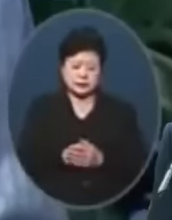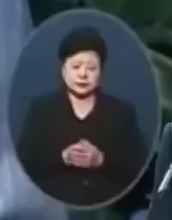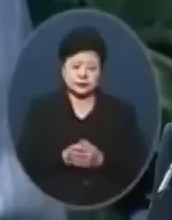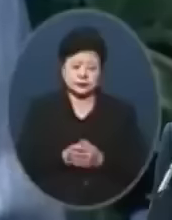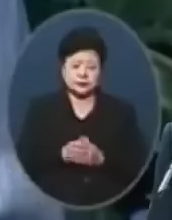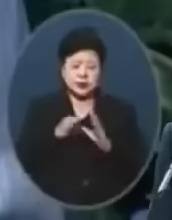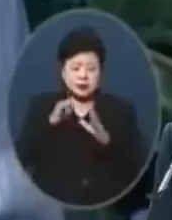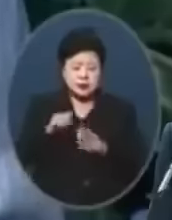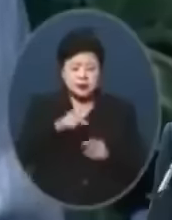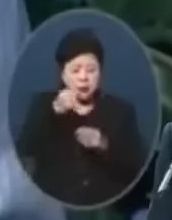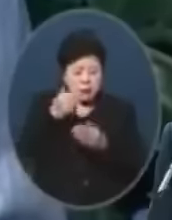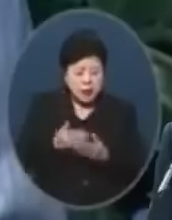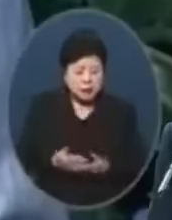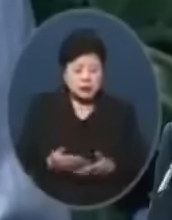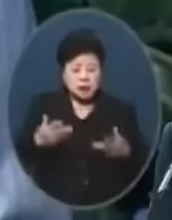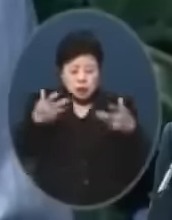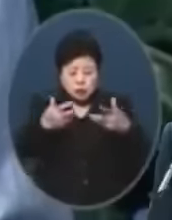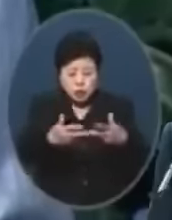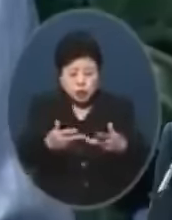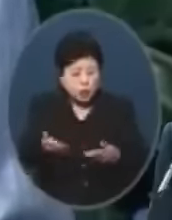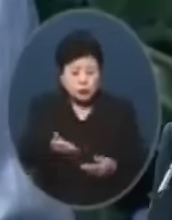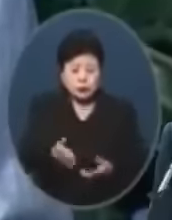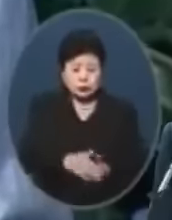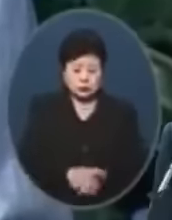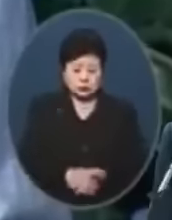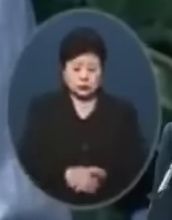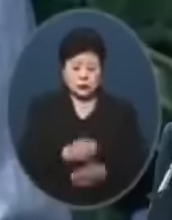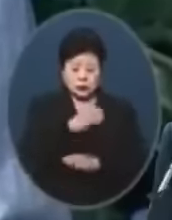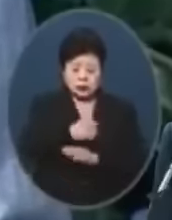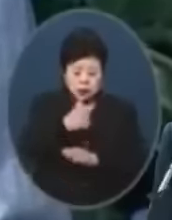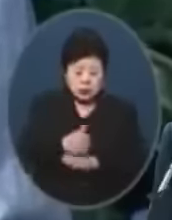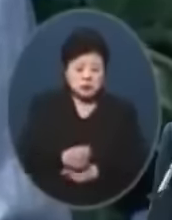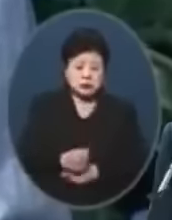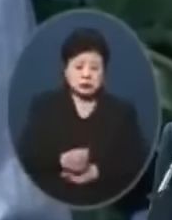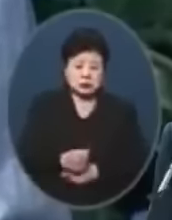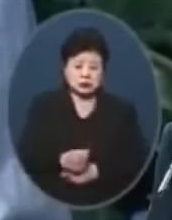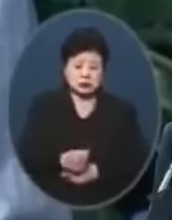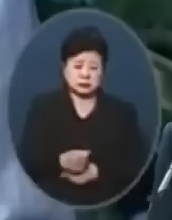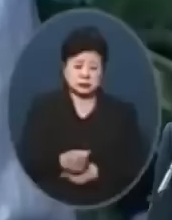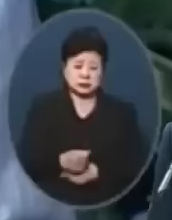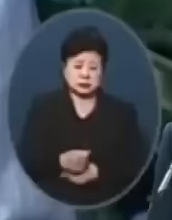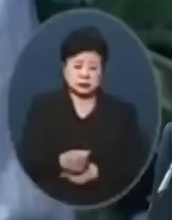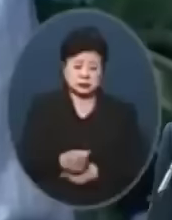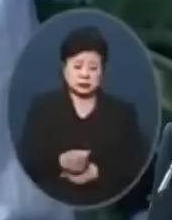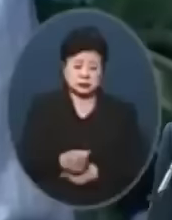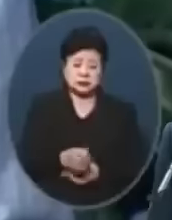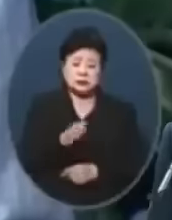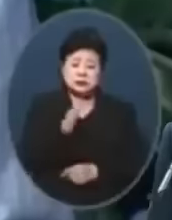이 세상에 구원받는 종교치고 그리스도 교반침 굉장한